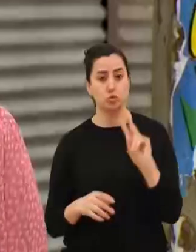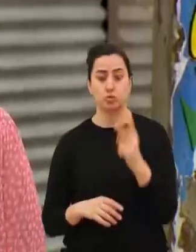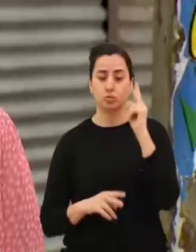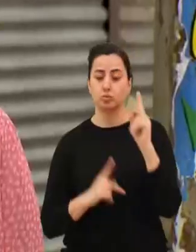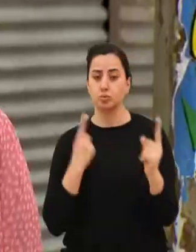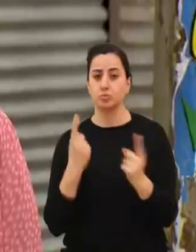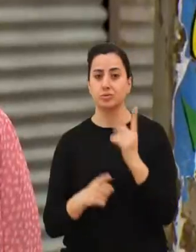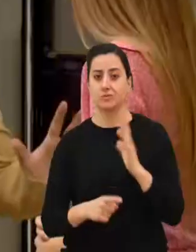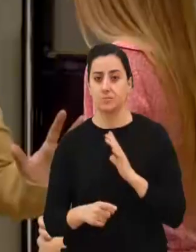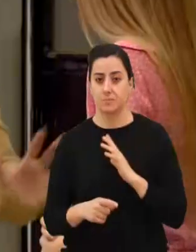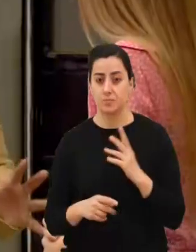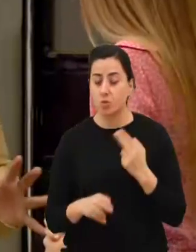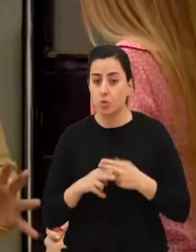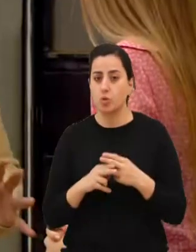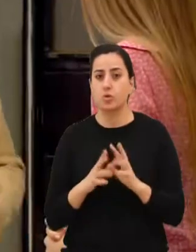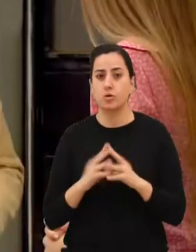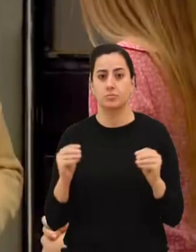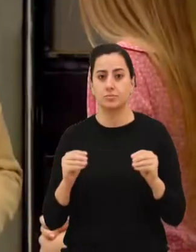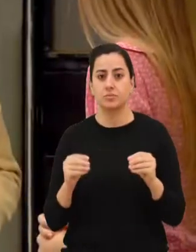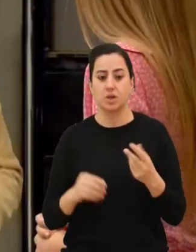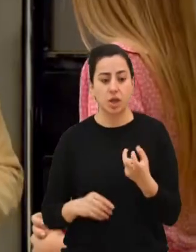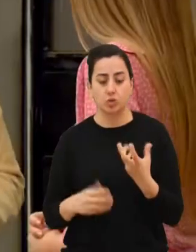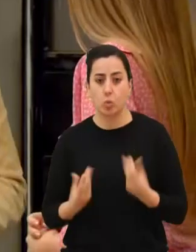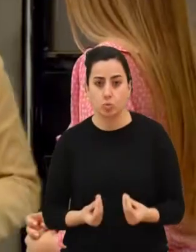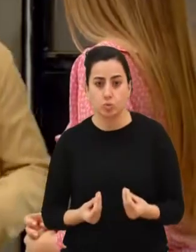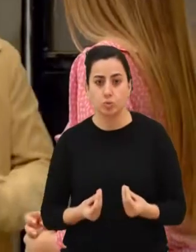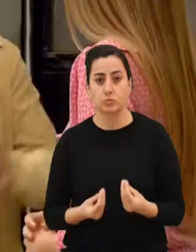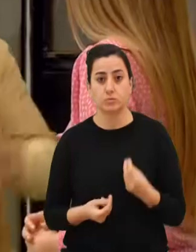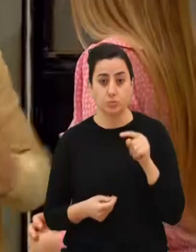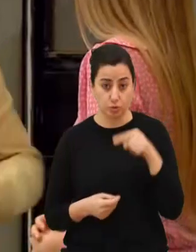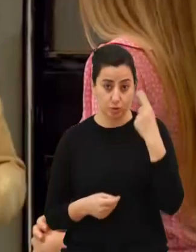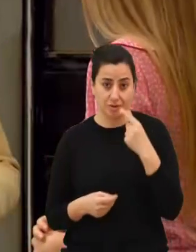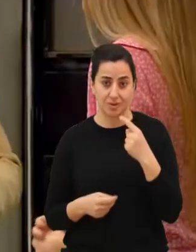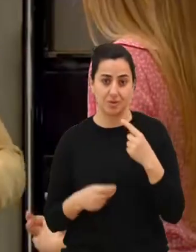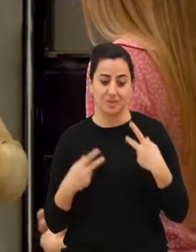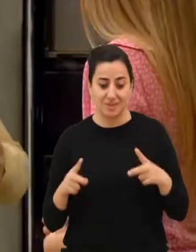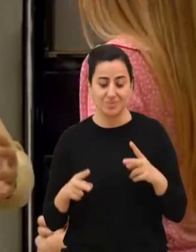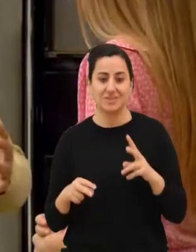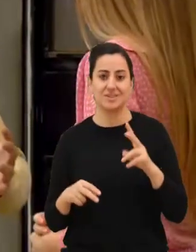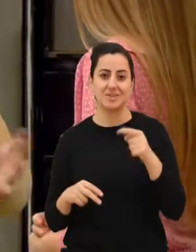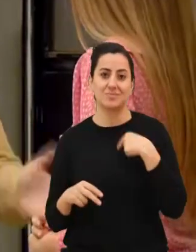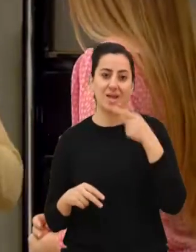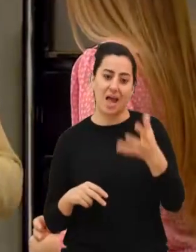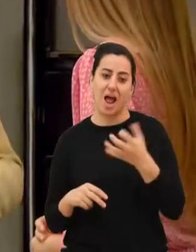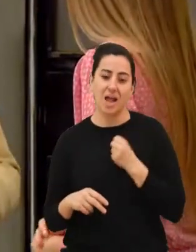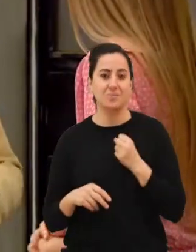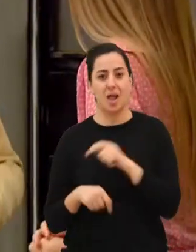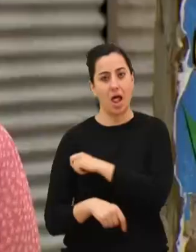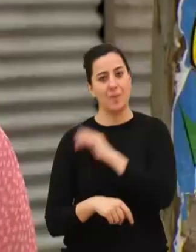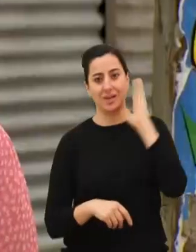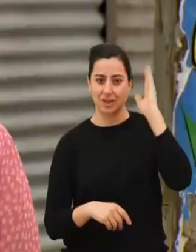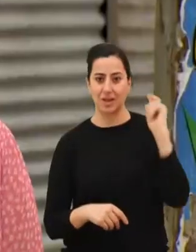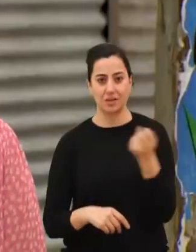olabilir. Bir bakmışsın, yakın burada hapse düşmüşüm. Onun için böyle özgürken ben seni alayım Almanya'ya